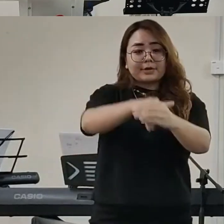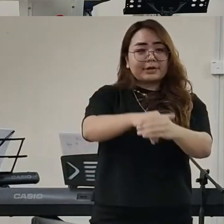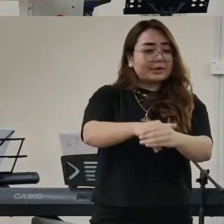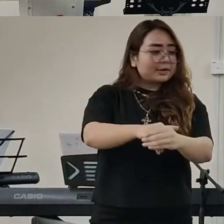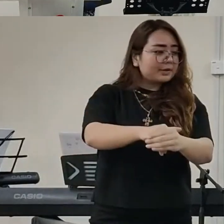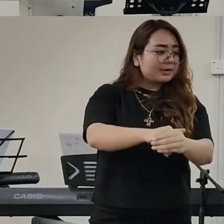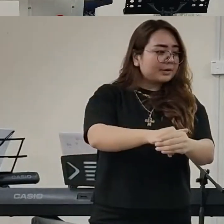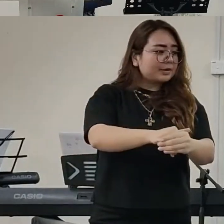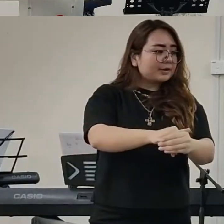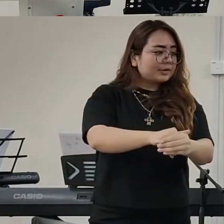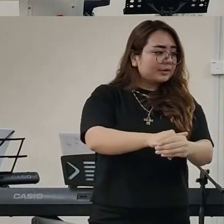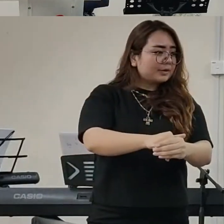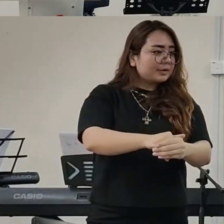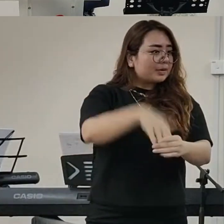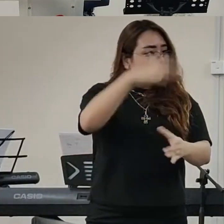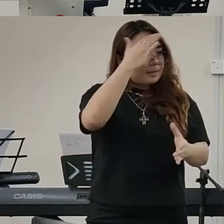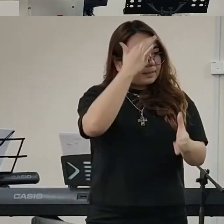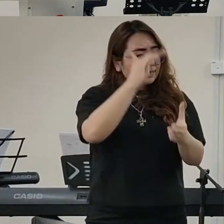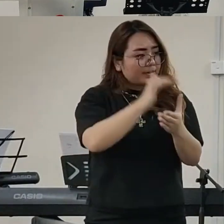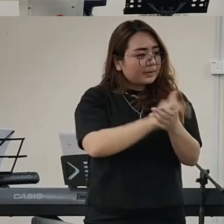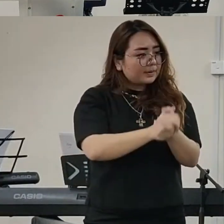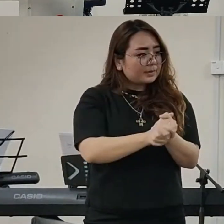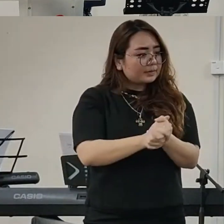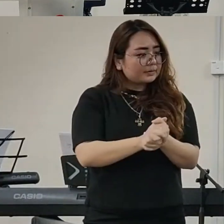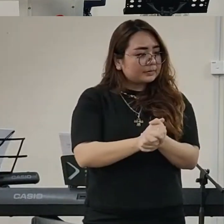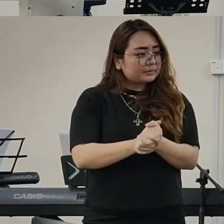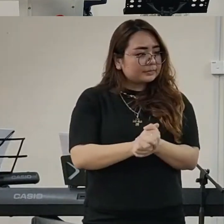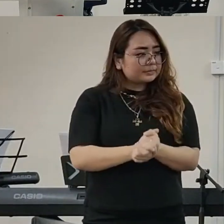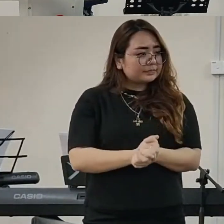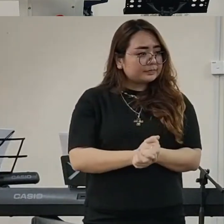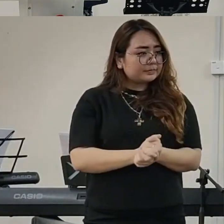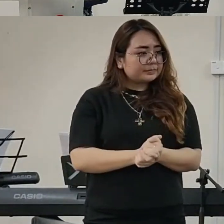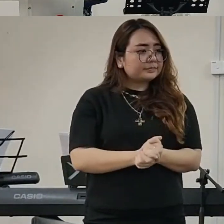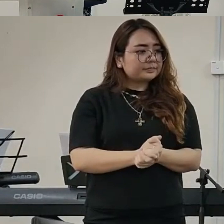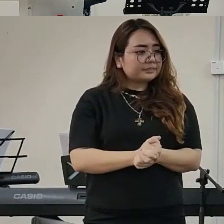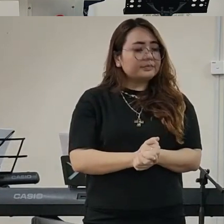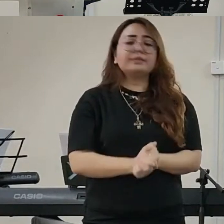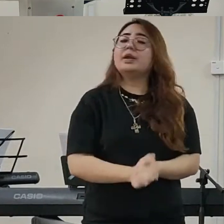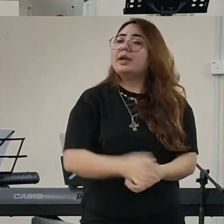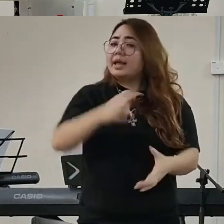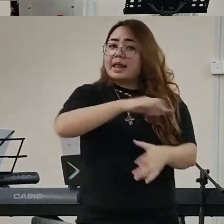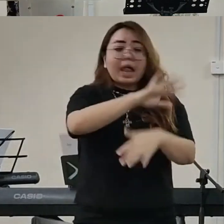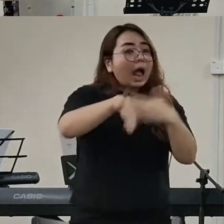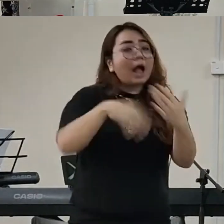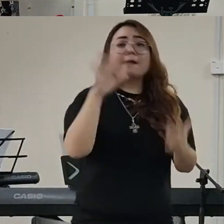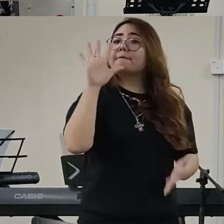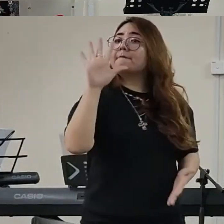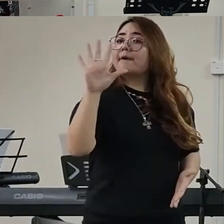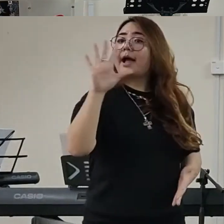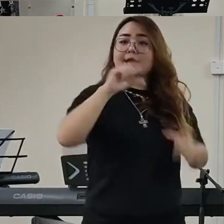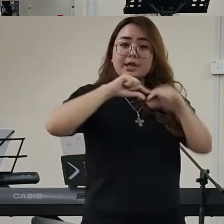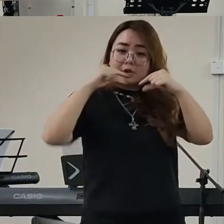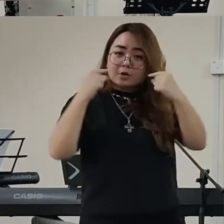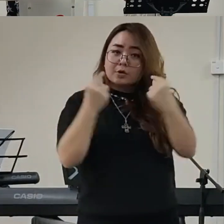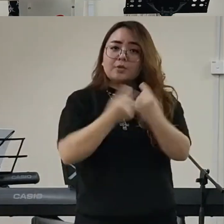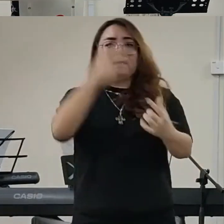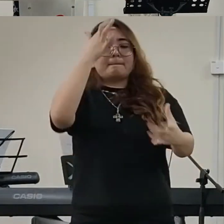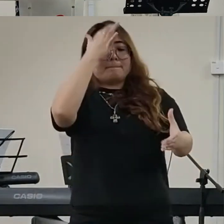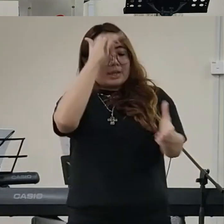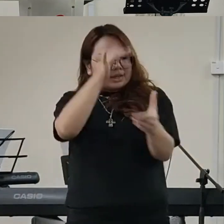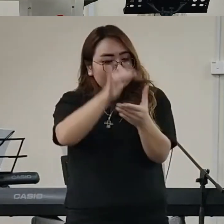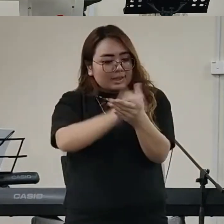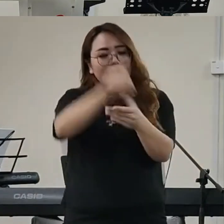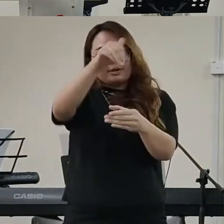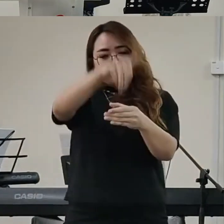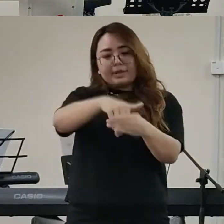Pentateuch, the Torah,The Book of Laws, the five books of the Holy Bible is God's word. 那穆斯林呢？犹